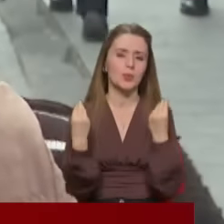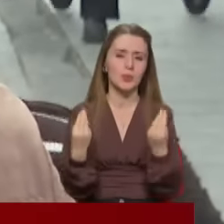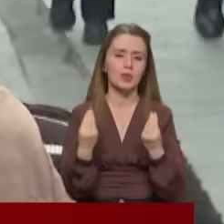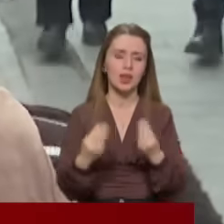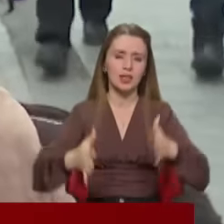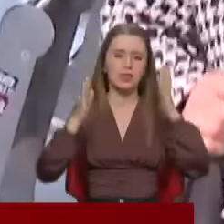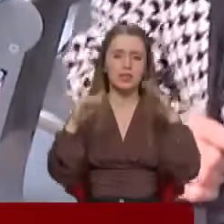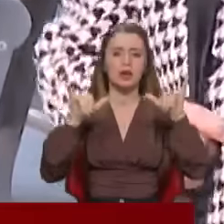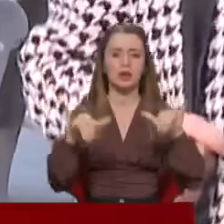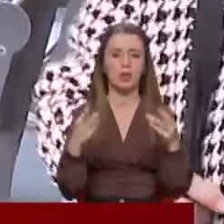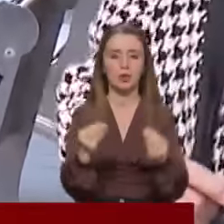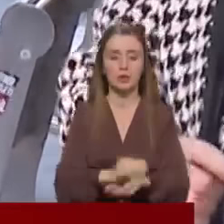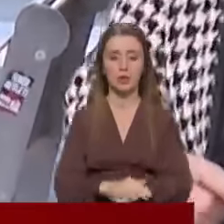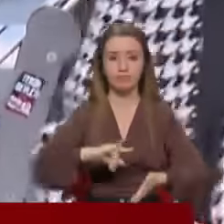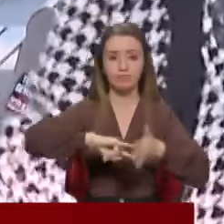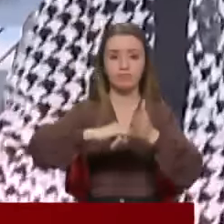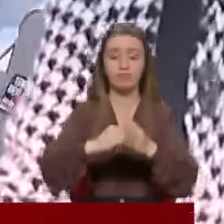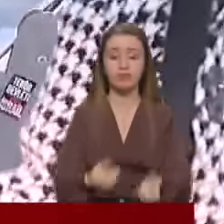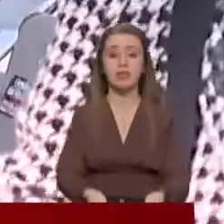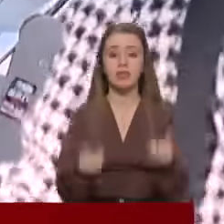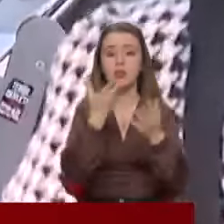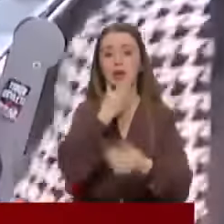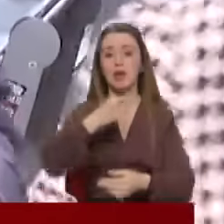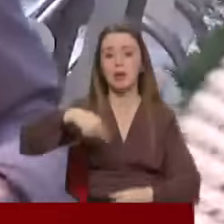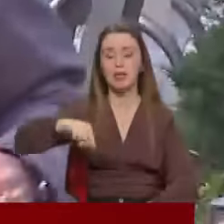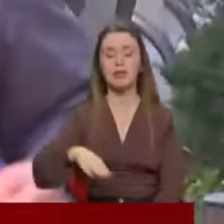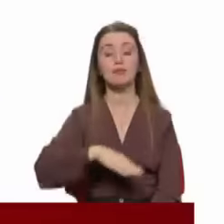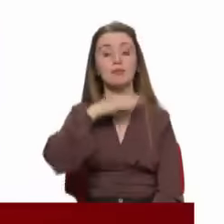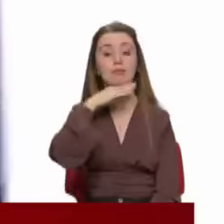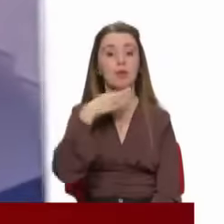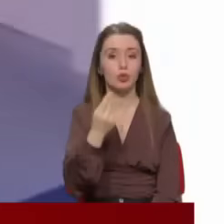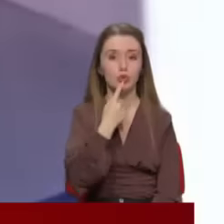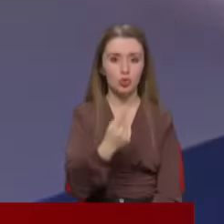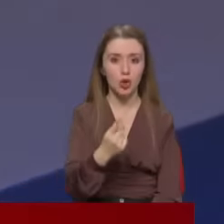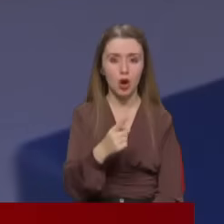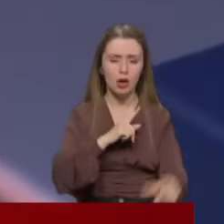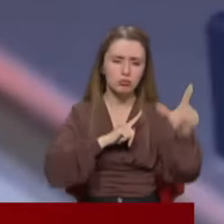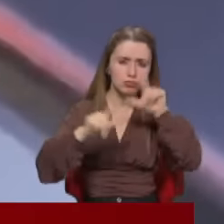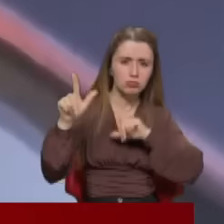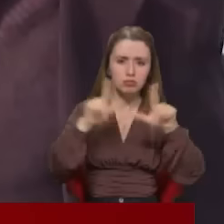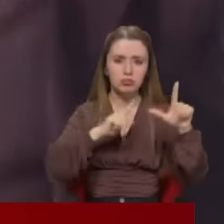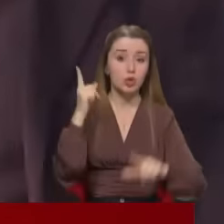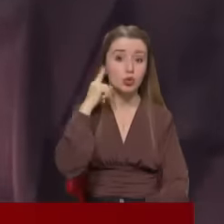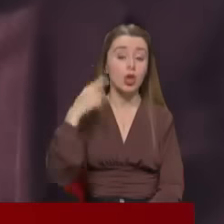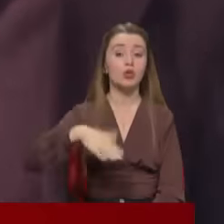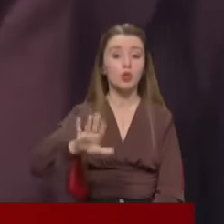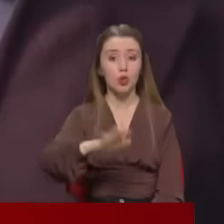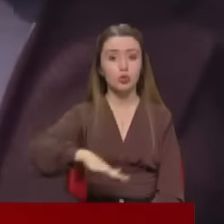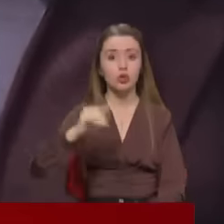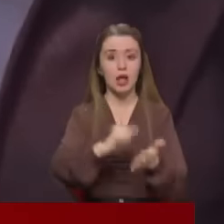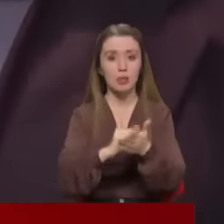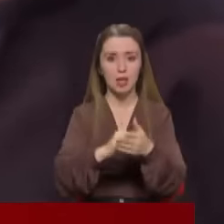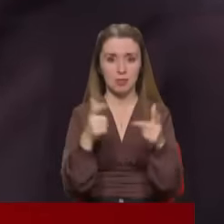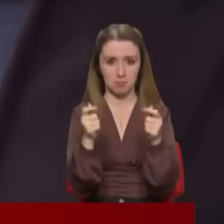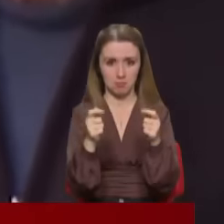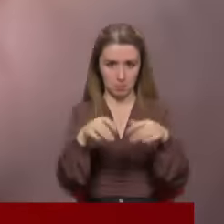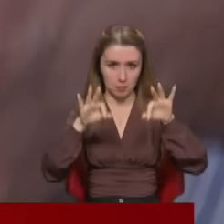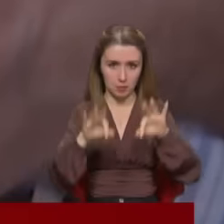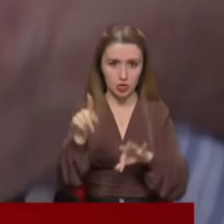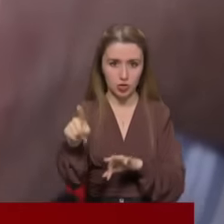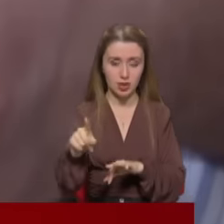Her şeyi arıyorum. Geçinemeyen emekli bıçak kemiğe dayandı dedi. Seslerini duyan olmayınca sosyal medyayı kullanmaya